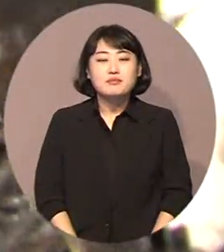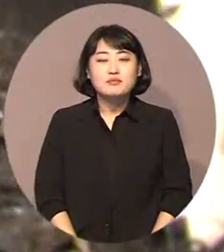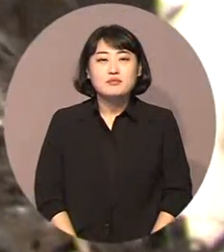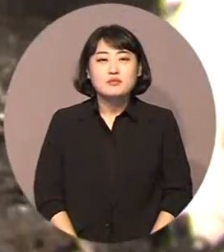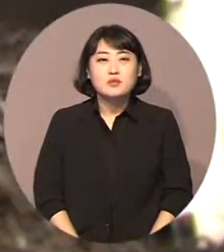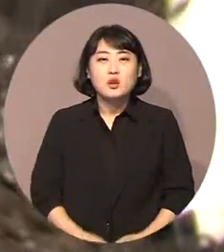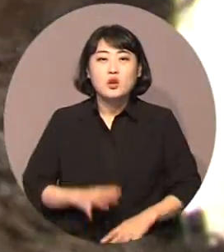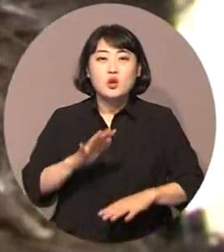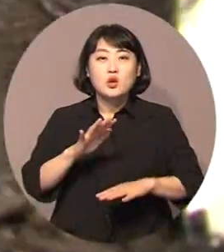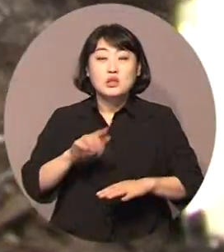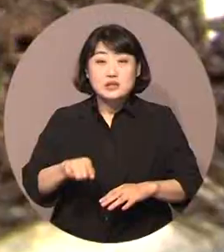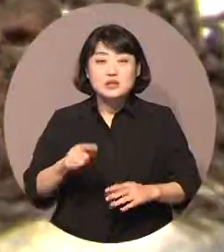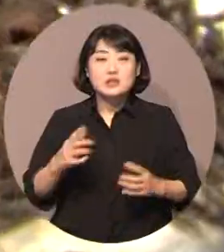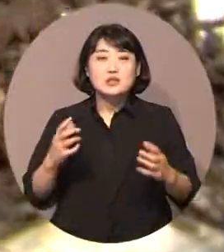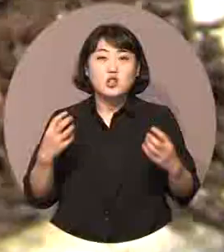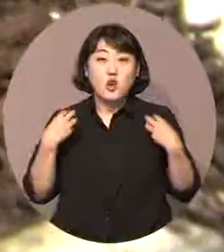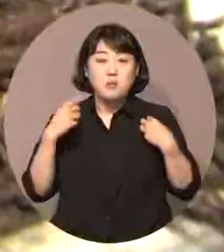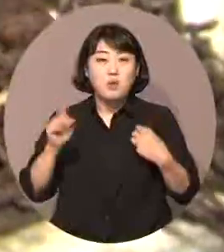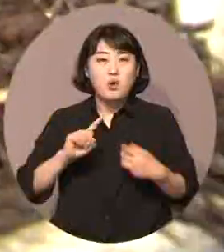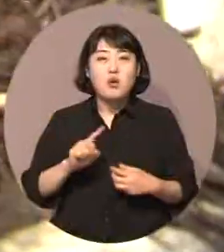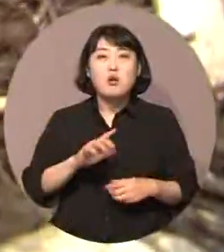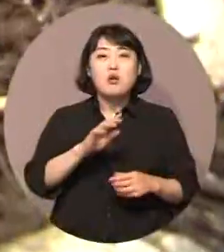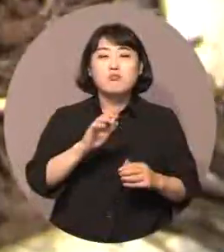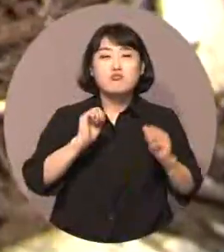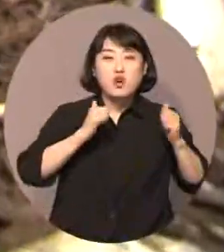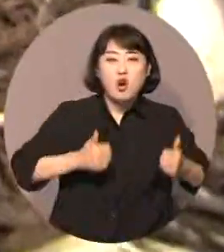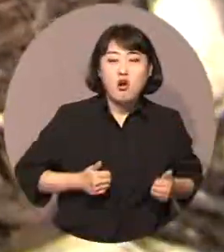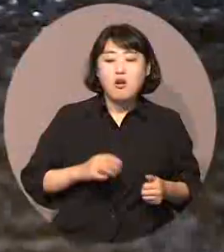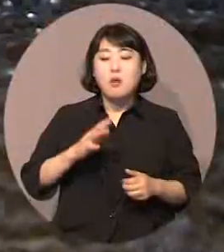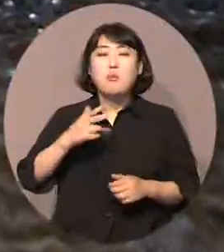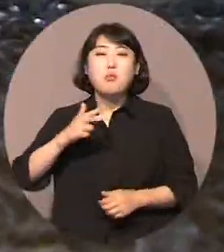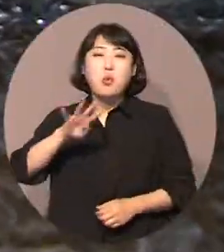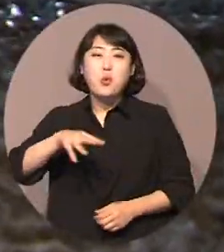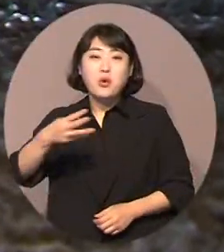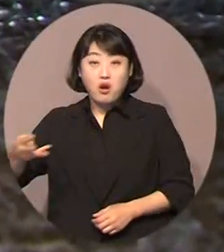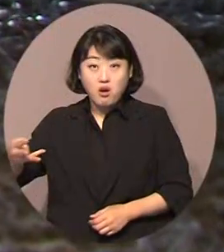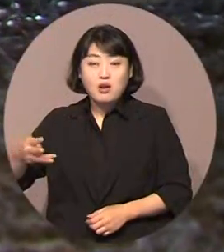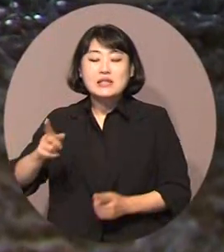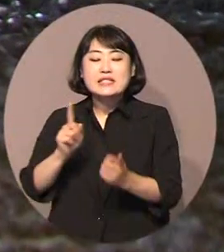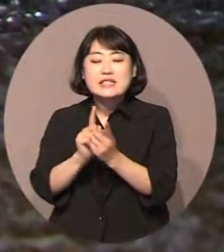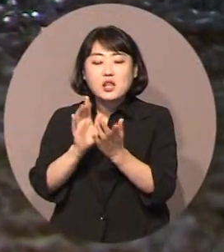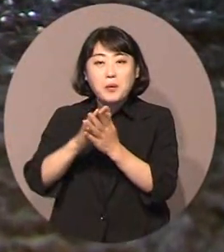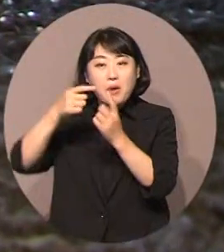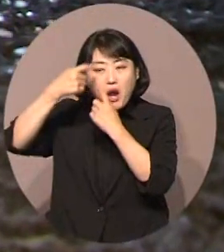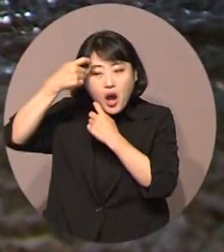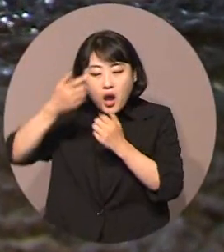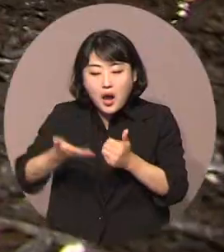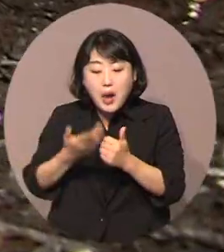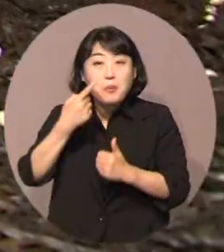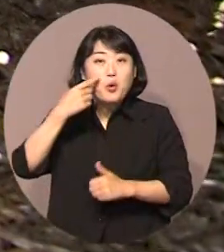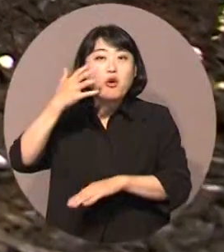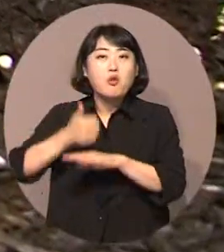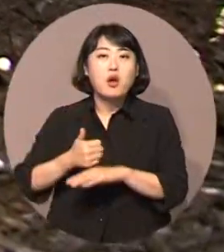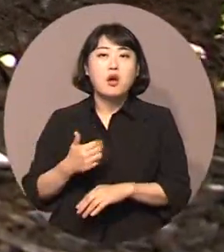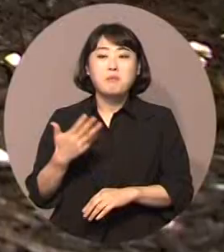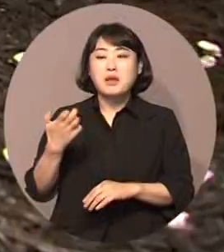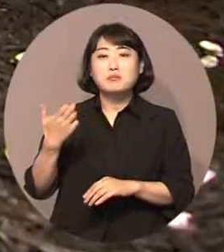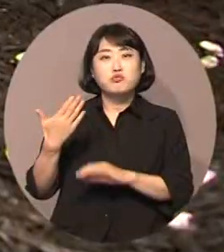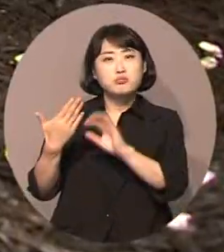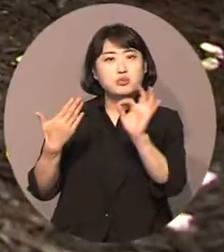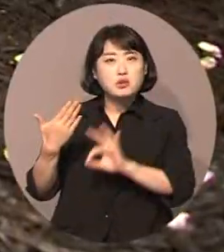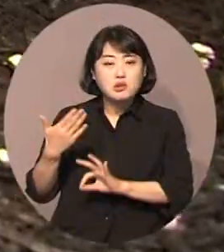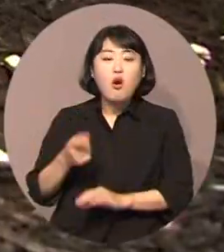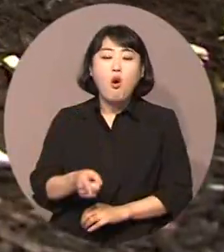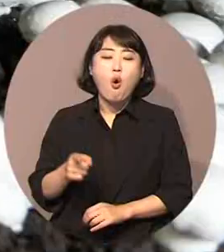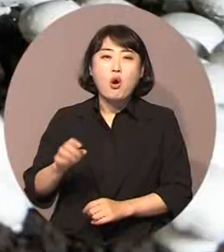농촌진흥청은 양송이 주 생산지인 부여와 보령 등 농가 10여곳에서 실증 재배한 결과 89%가 2단품종